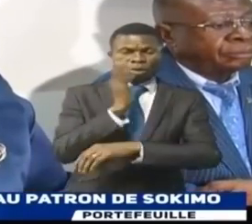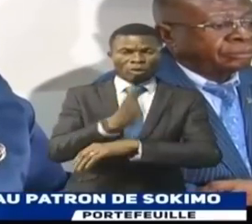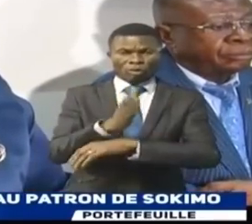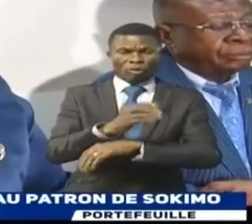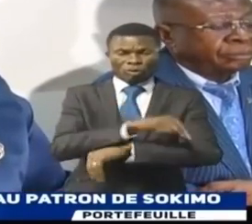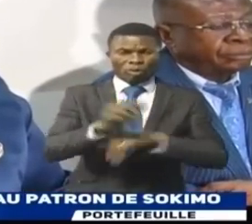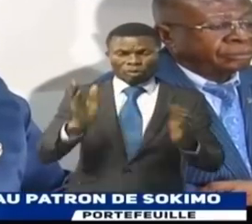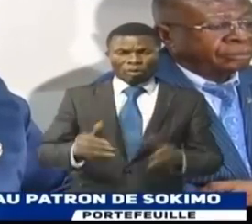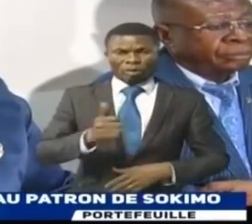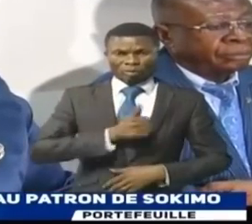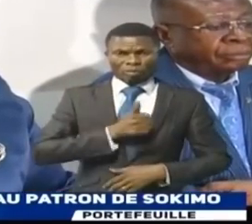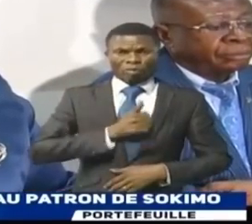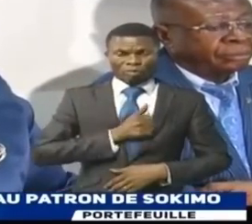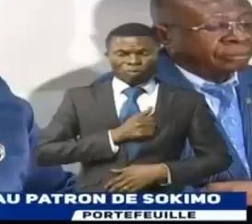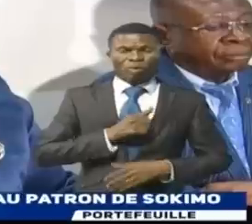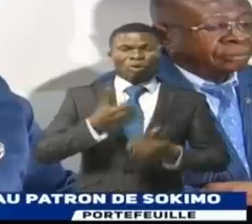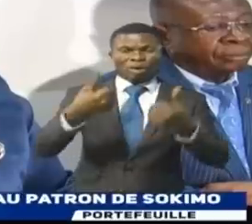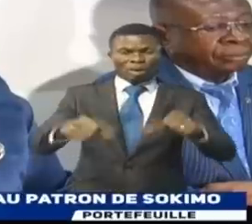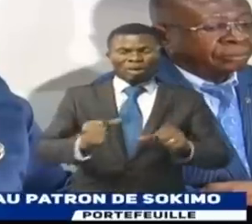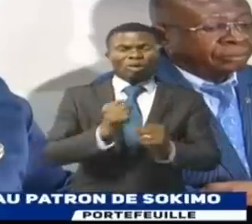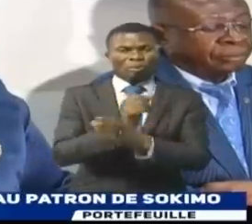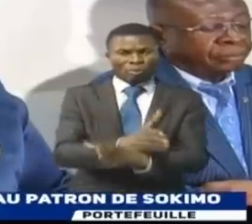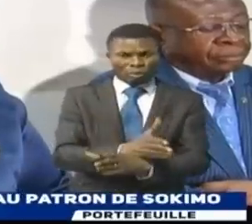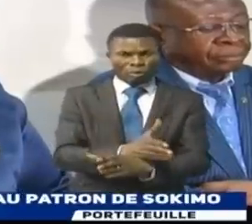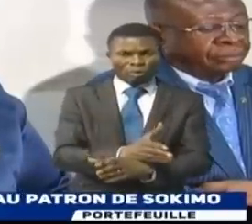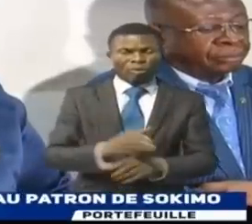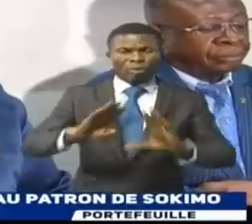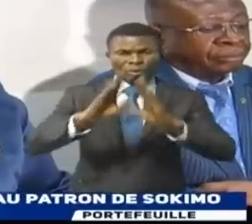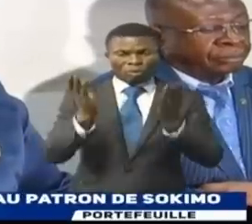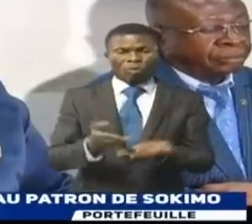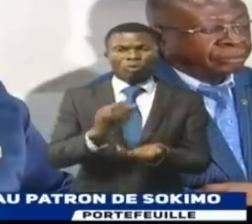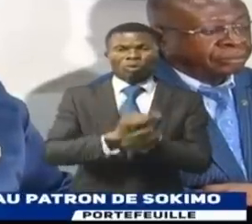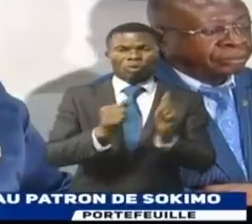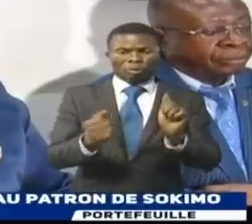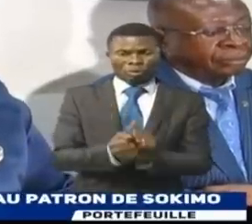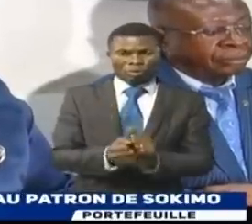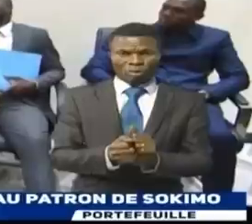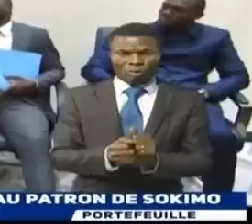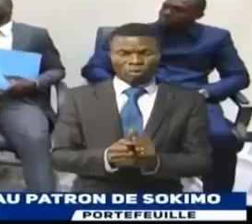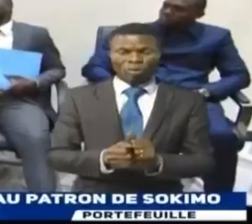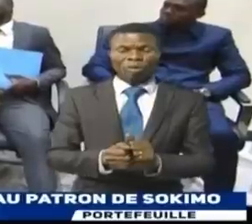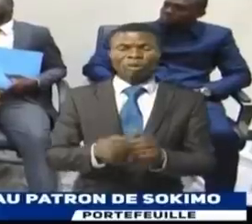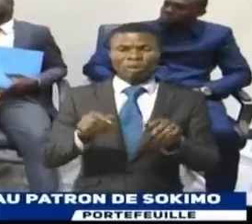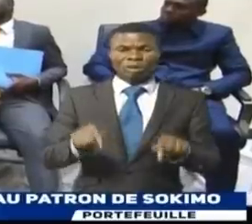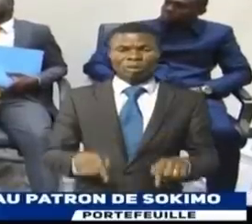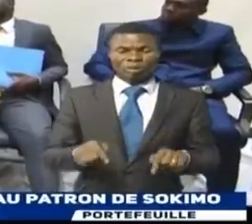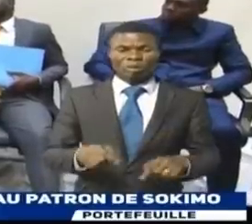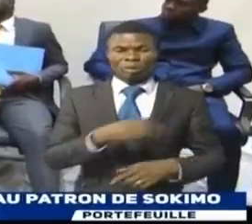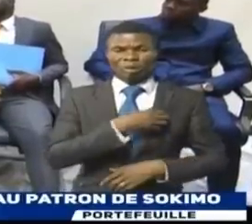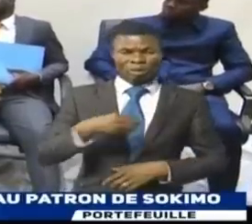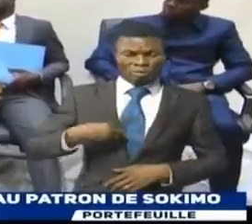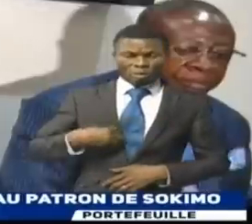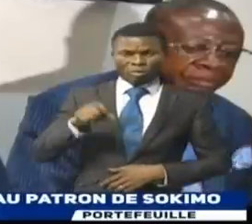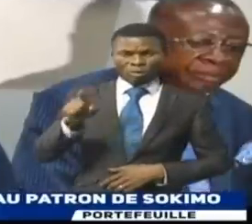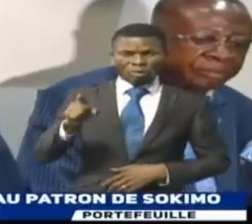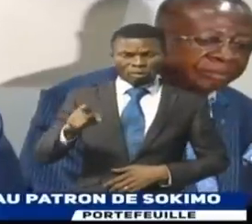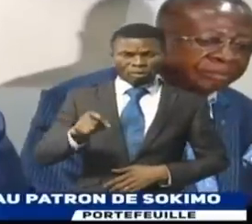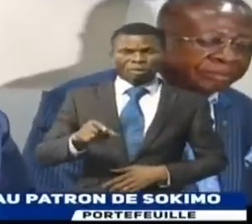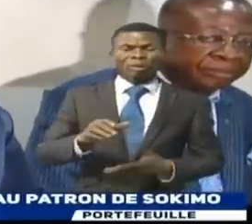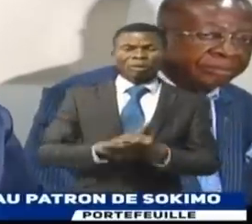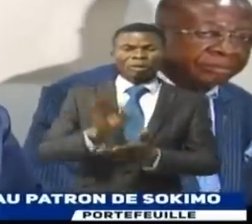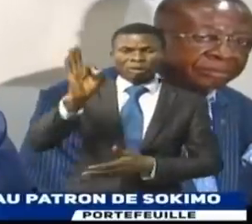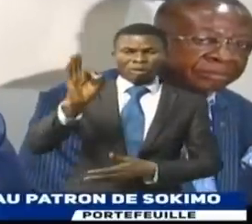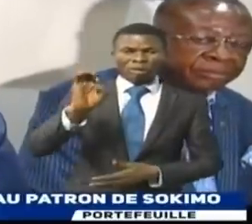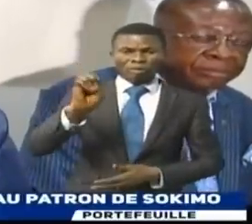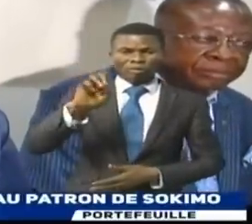moi-même resterons disponibles pour toute question sur tous les dossiers. Christine Fezamotema a loué Dieu